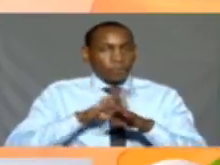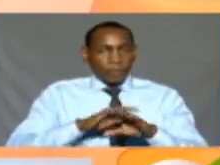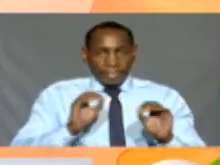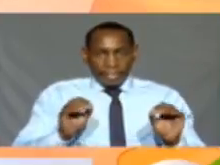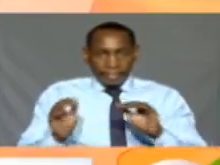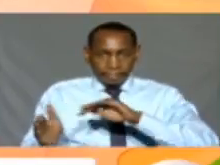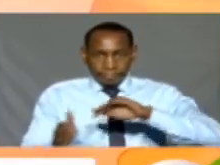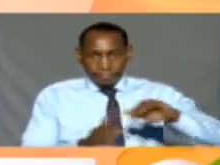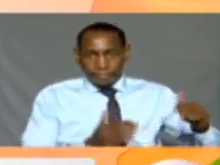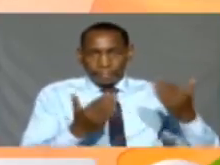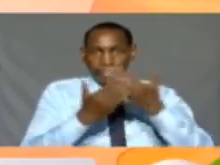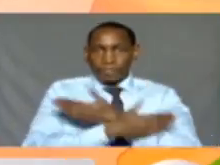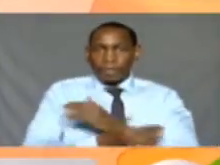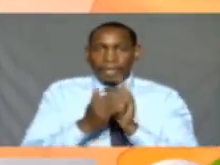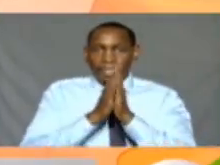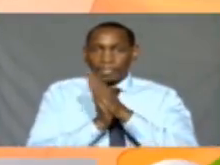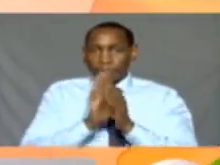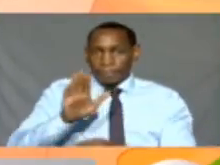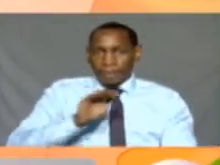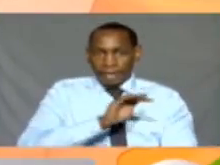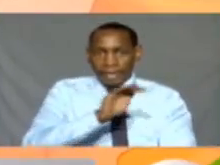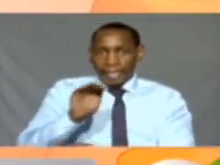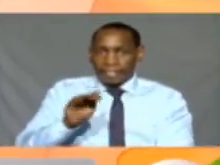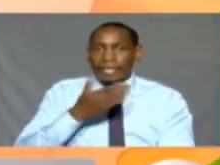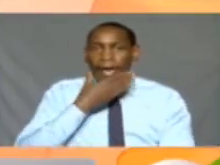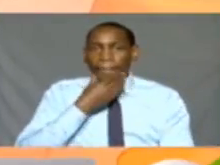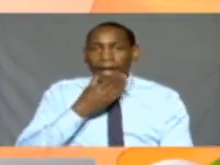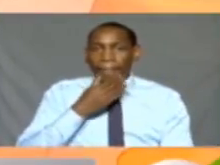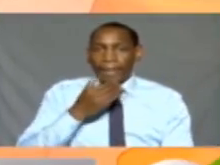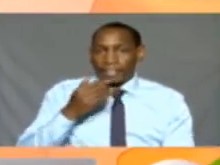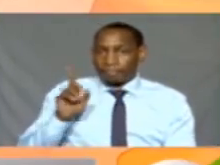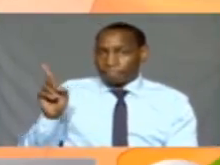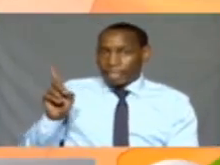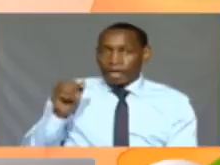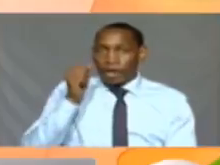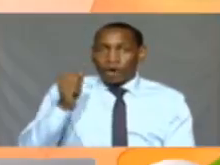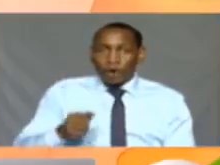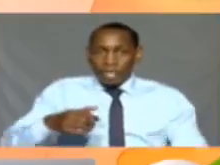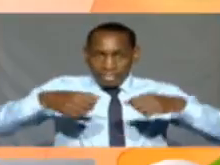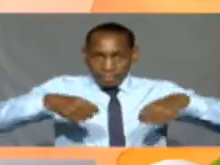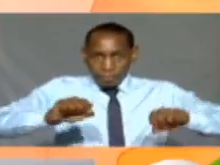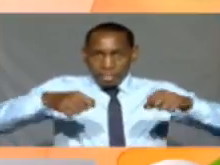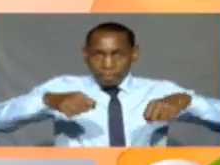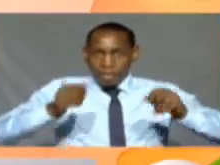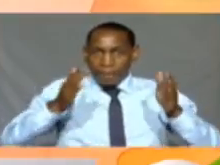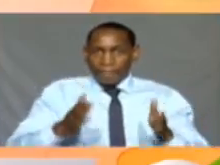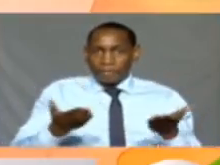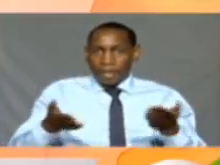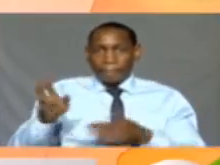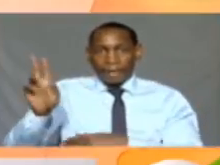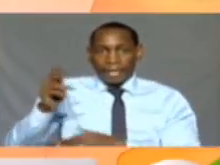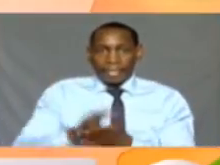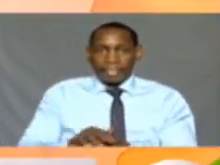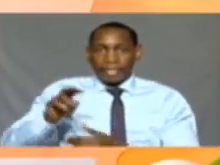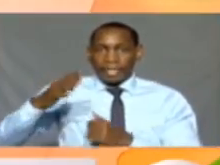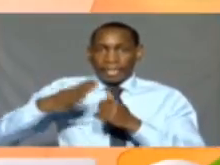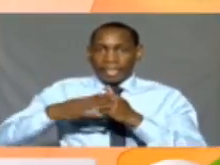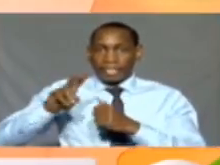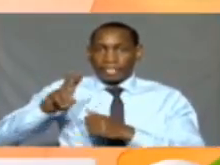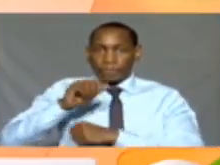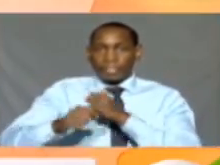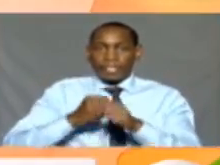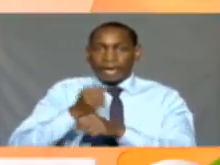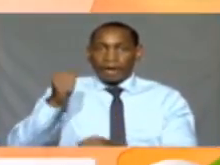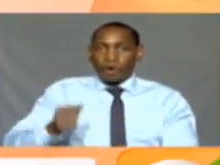Now, tonight on your story, we ask, could this man be the oldest bodaboda rider in Kenya? 92-year-old